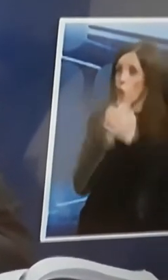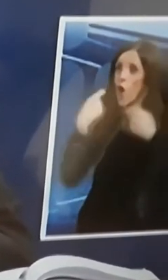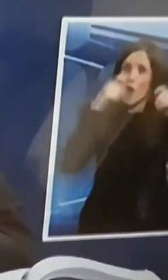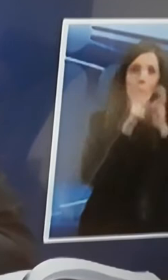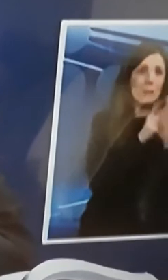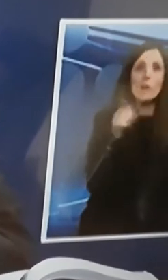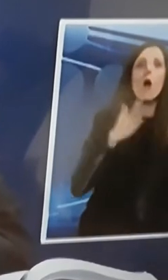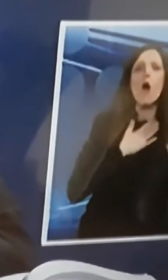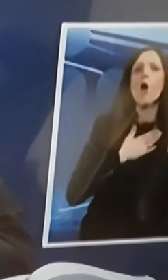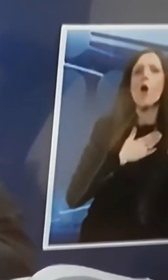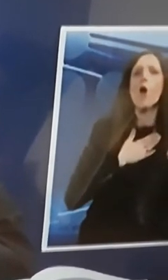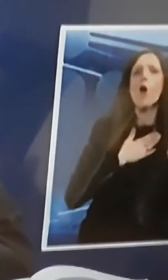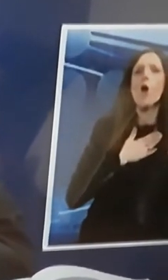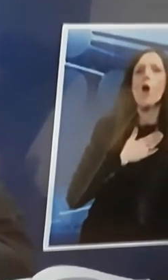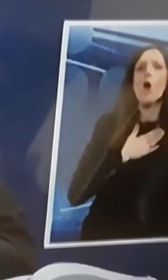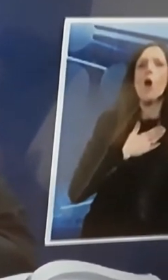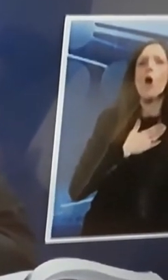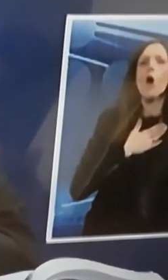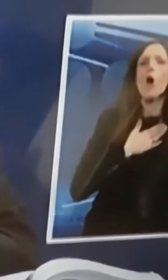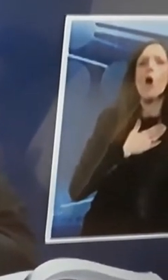u Narodnog fronta. Što?